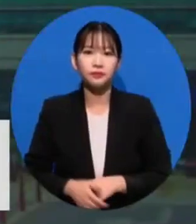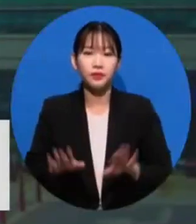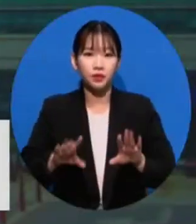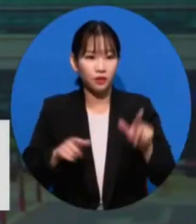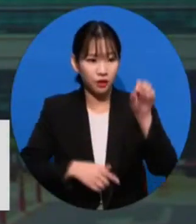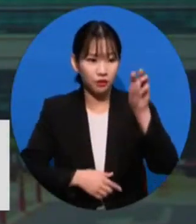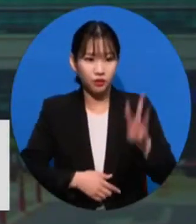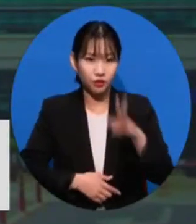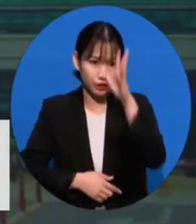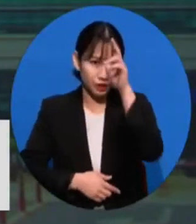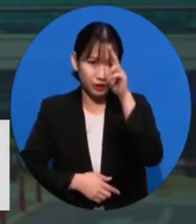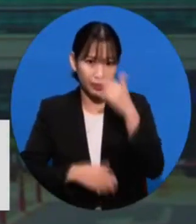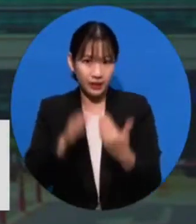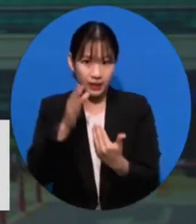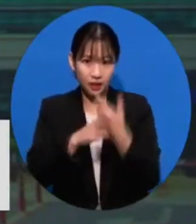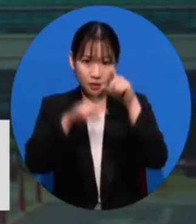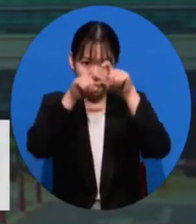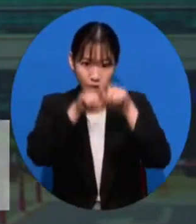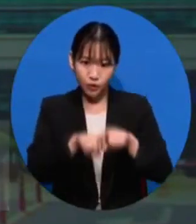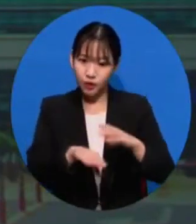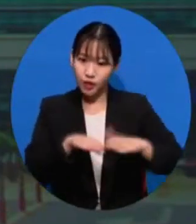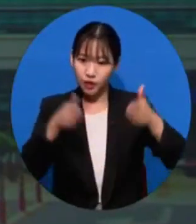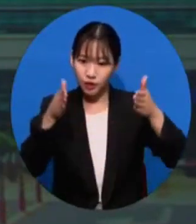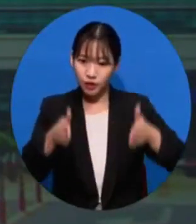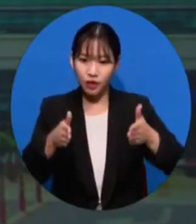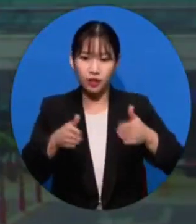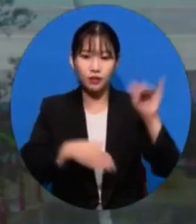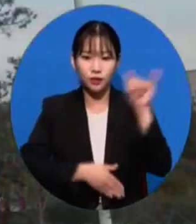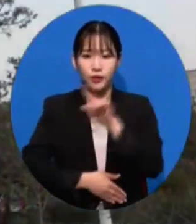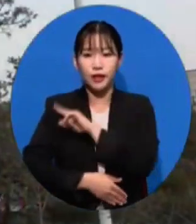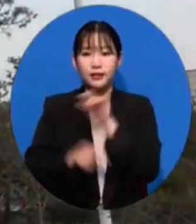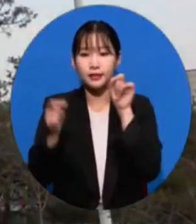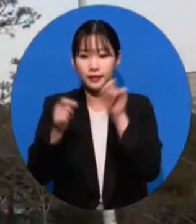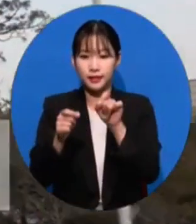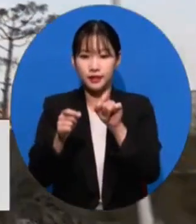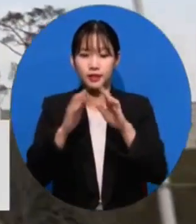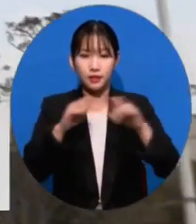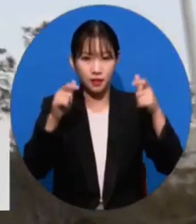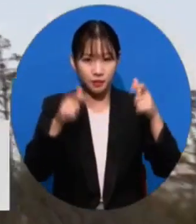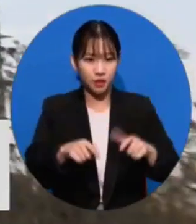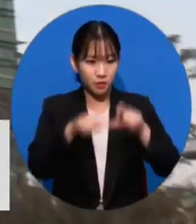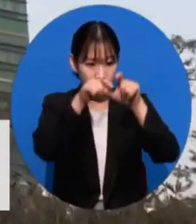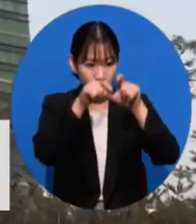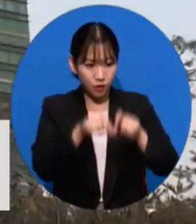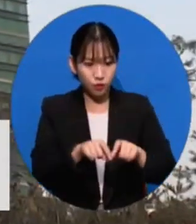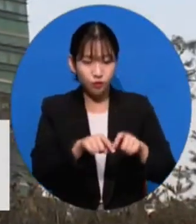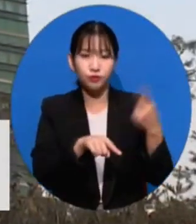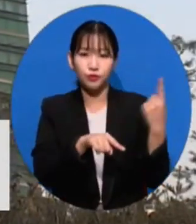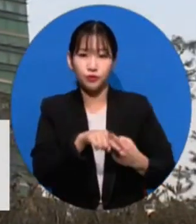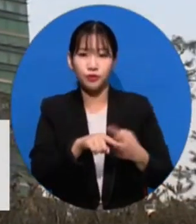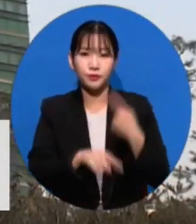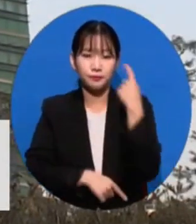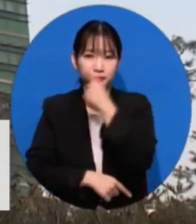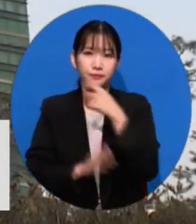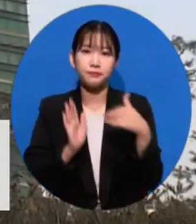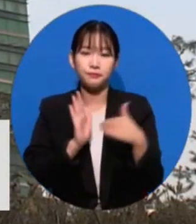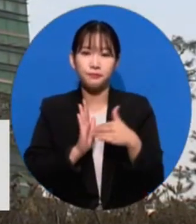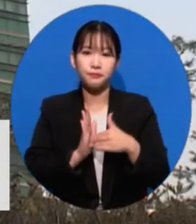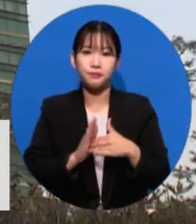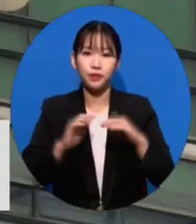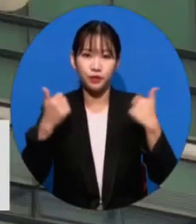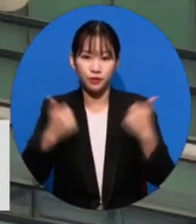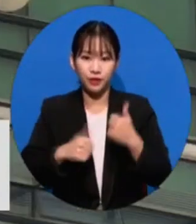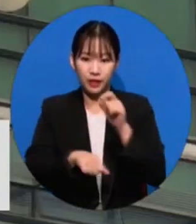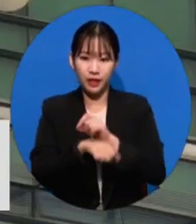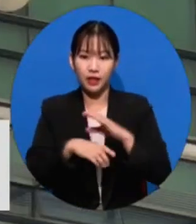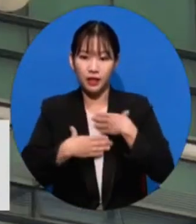올해 광주 경사의 사건 평균 처리 기간은 전국에서 가장 짧았고 전남은 평균 수준으로 나타났습니다 국회